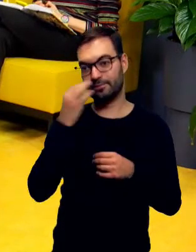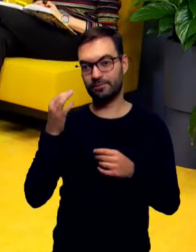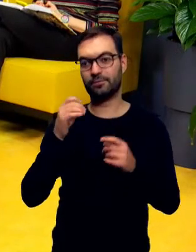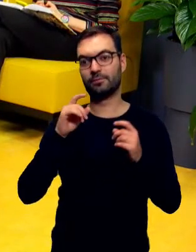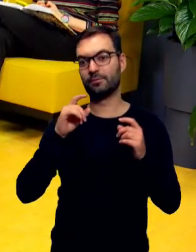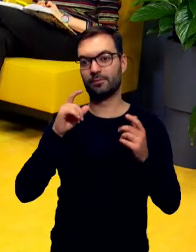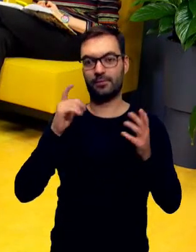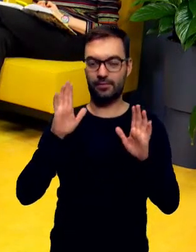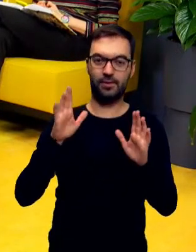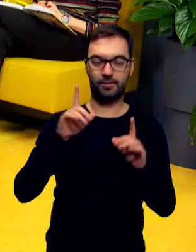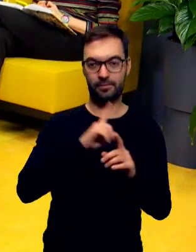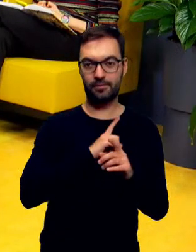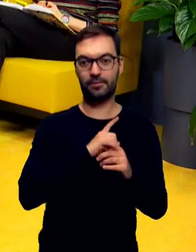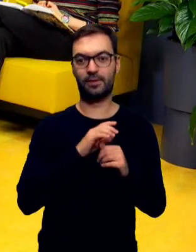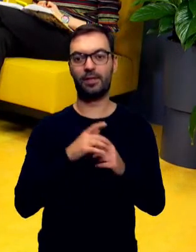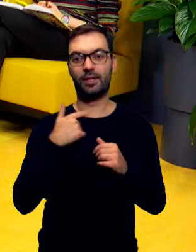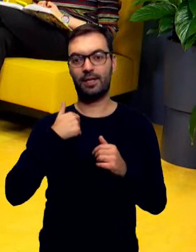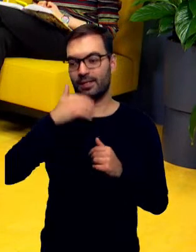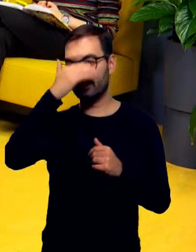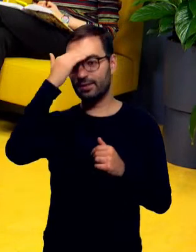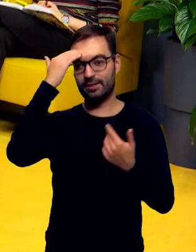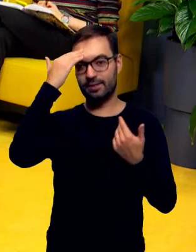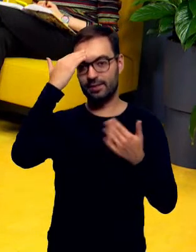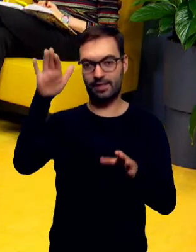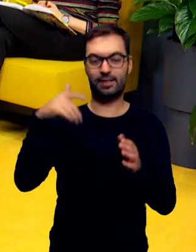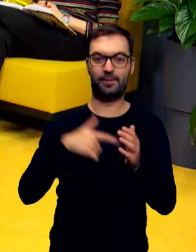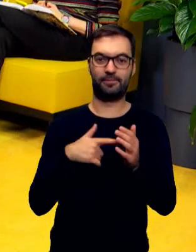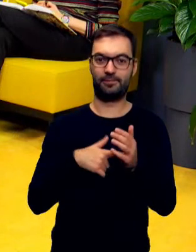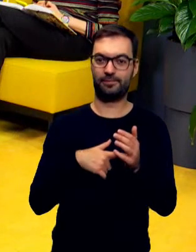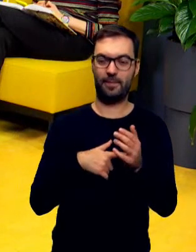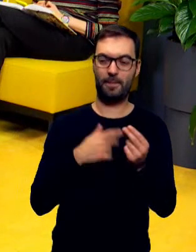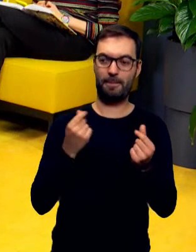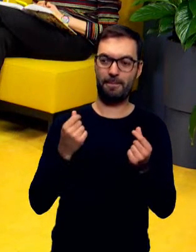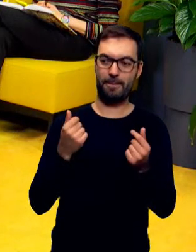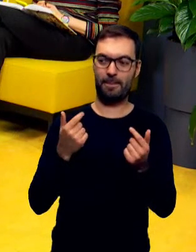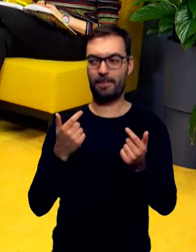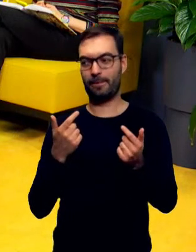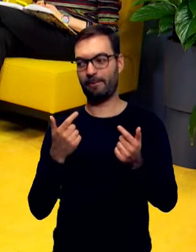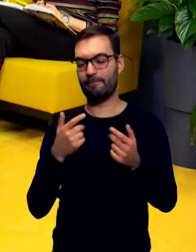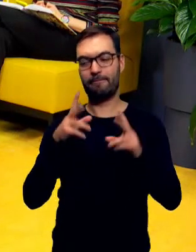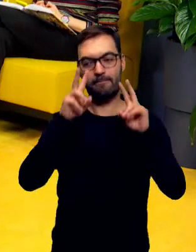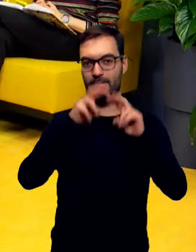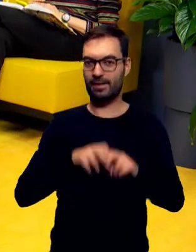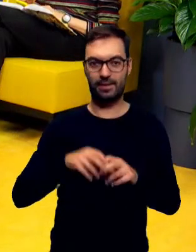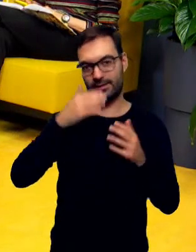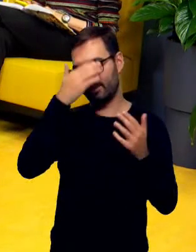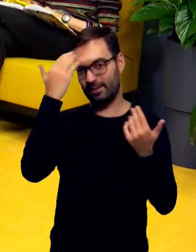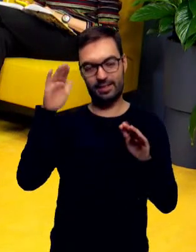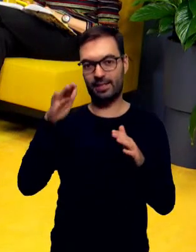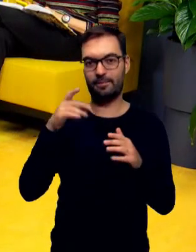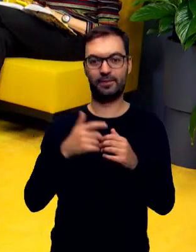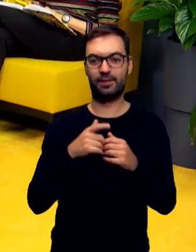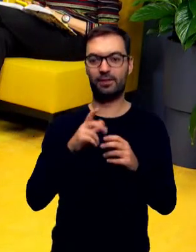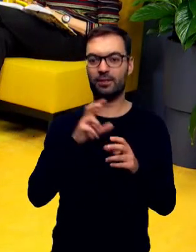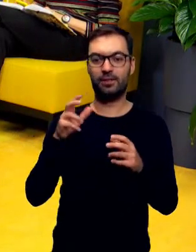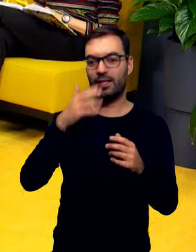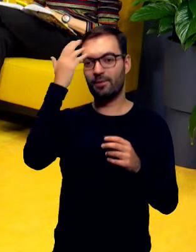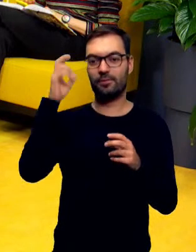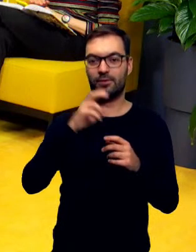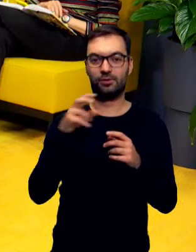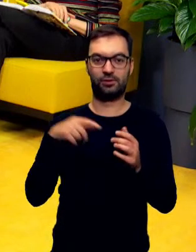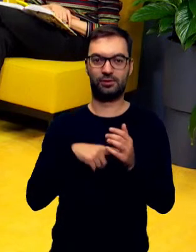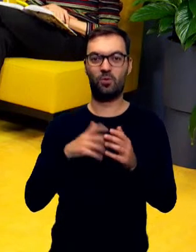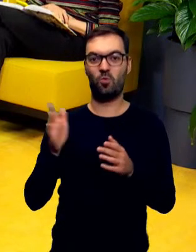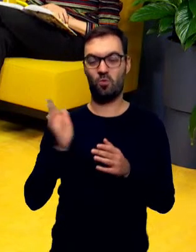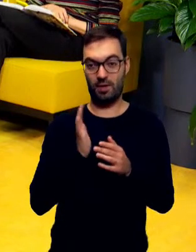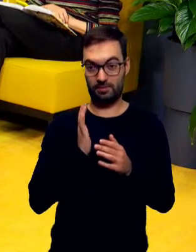się coś wydarzyć. Natomiast no, ja nie znam tego typu, nazwę to, nie wiem, badań, nie znam w organizacji, znaczy czy